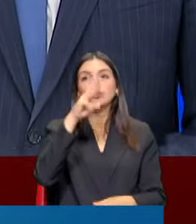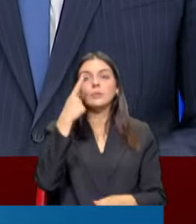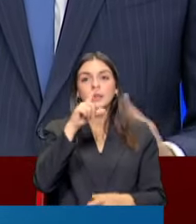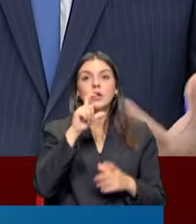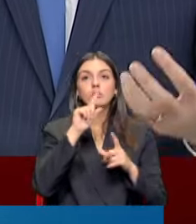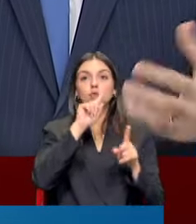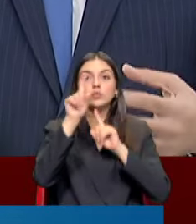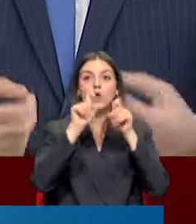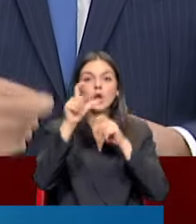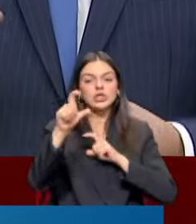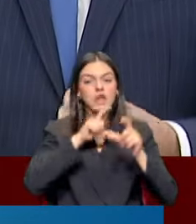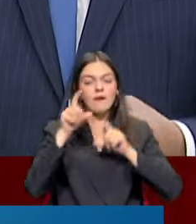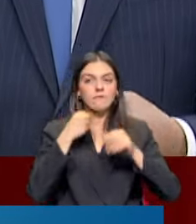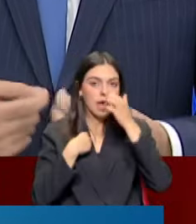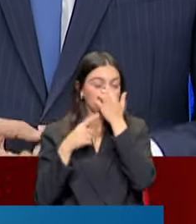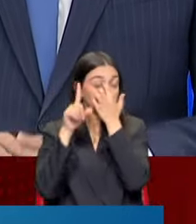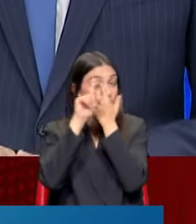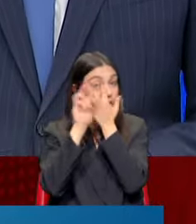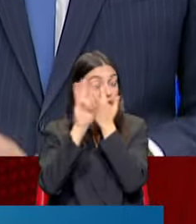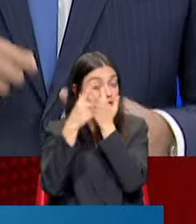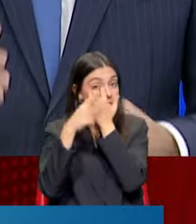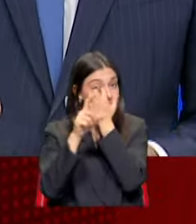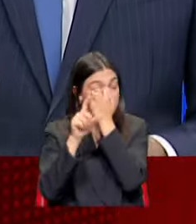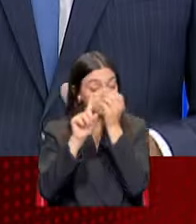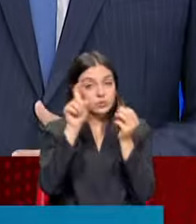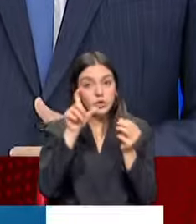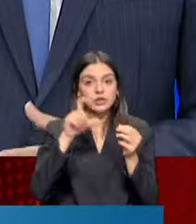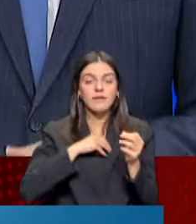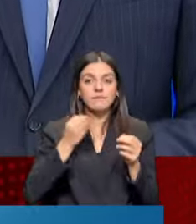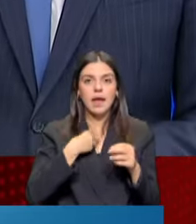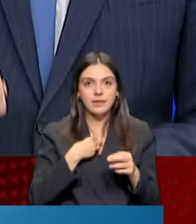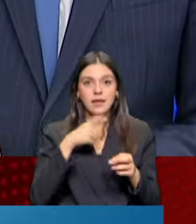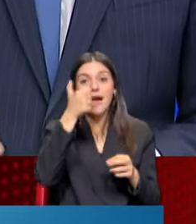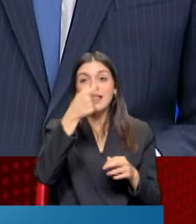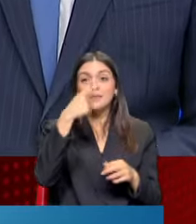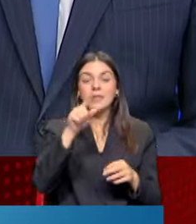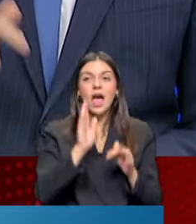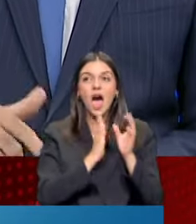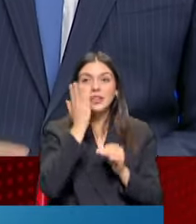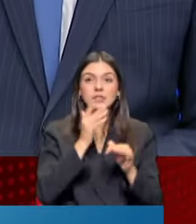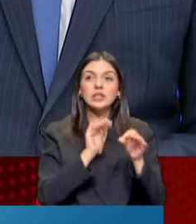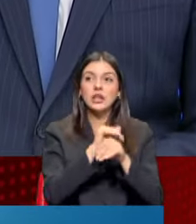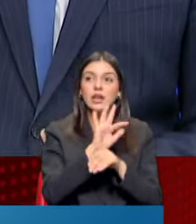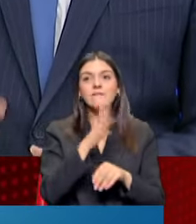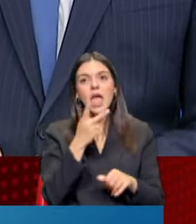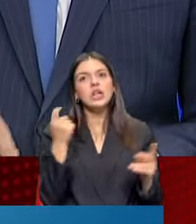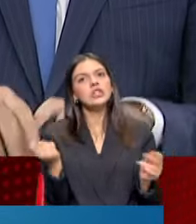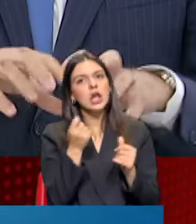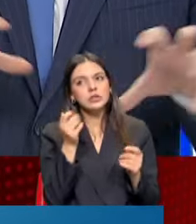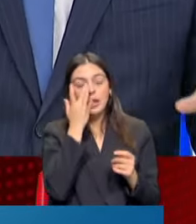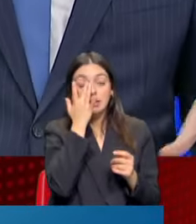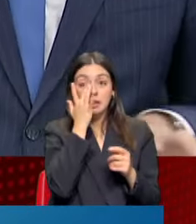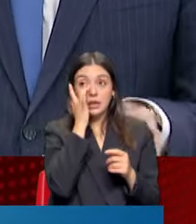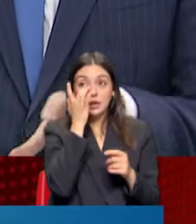Ataşehirliler. 130 bin? Evet, 130 bin soruya cevap verdiler. 6 bin Ataşehirli bu Ataşehir'de yaşayan ya da çalışan.